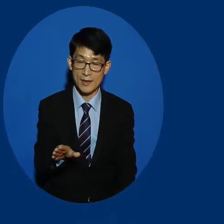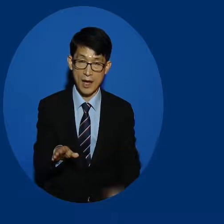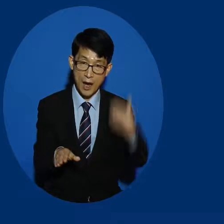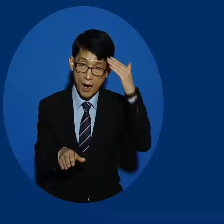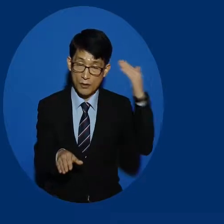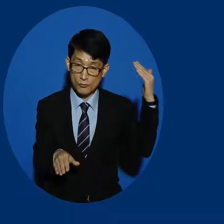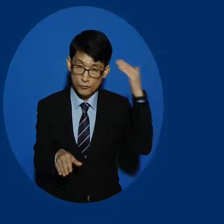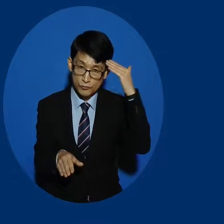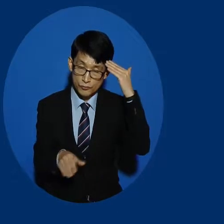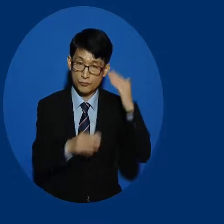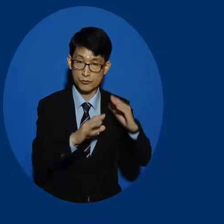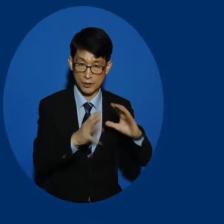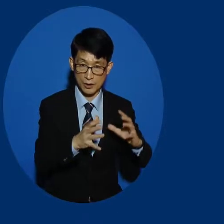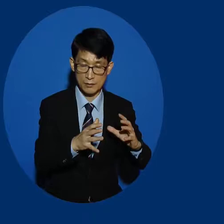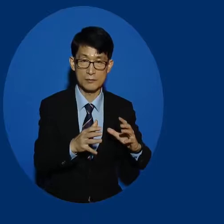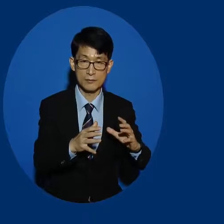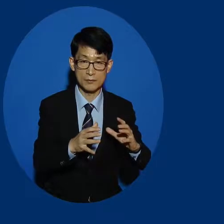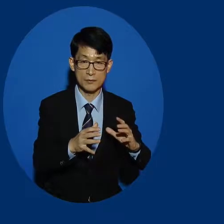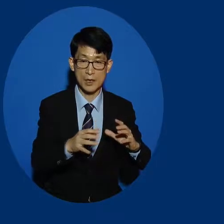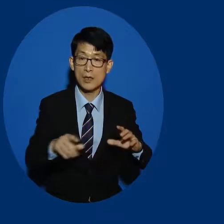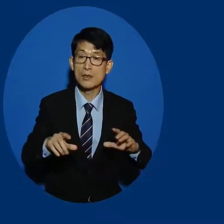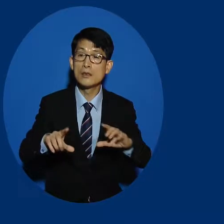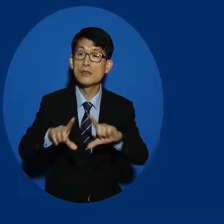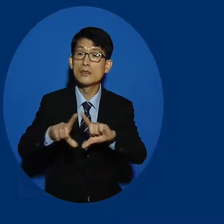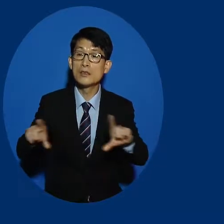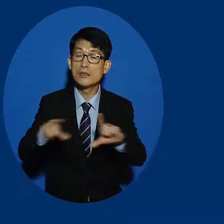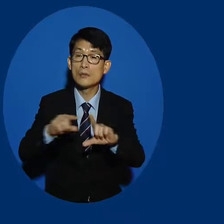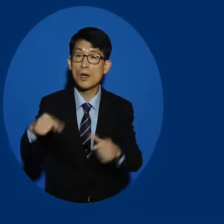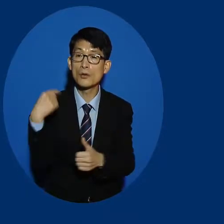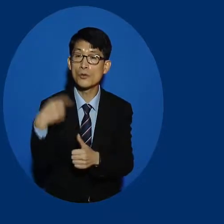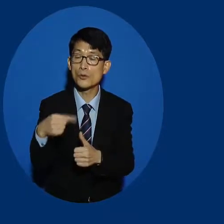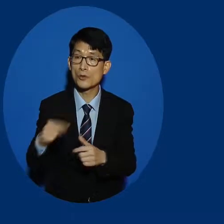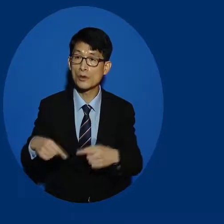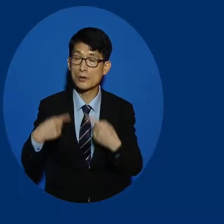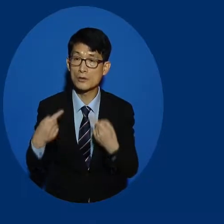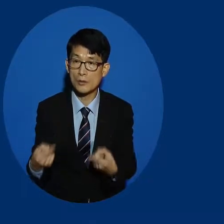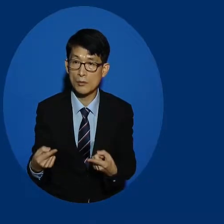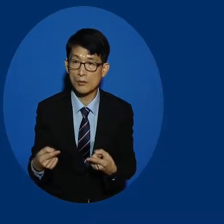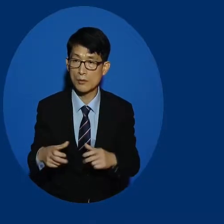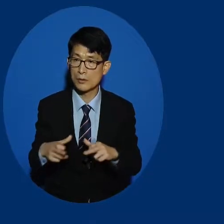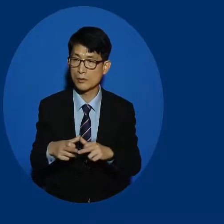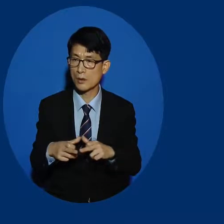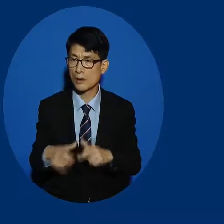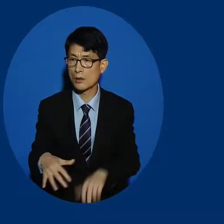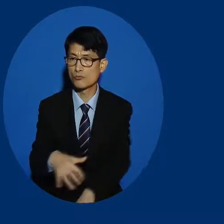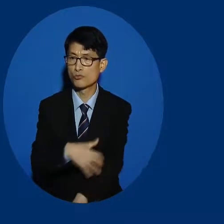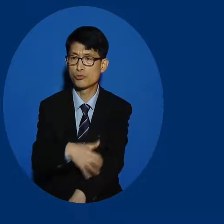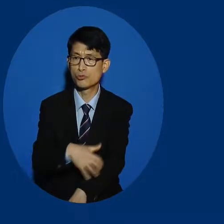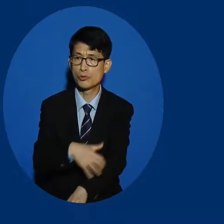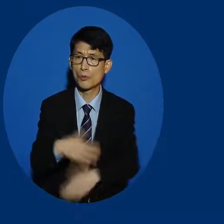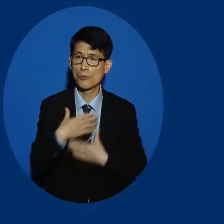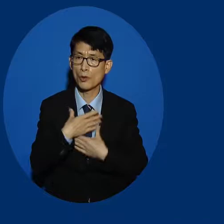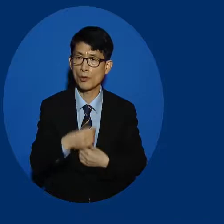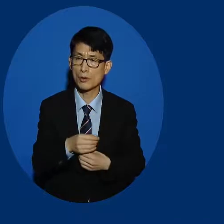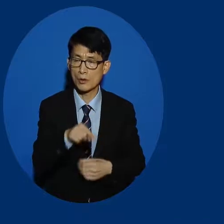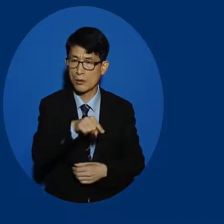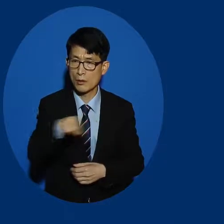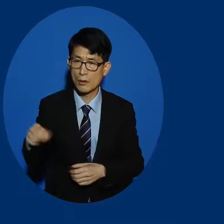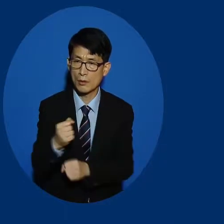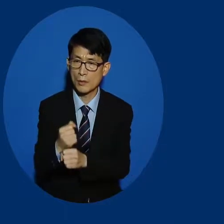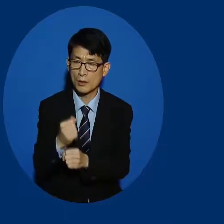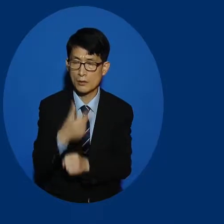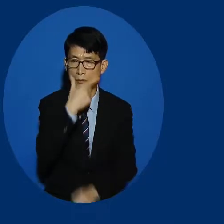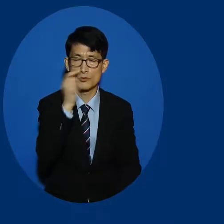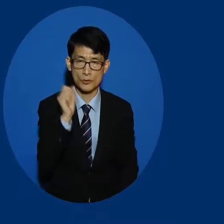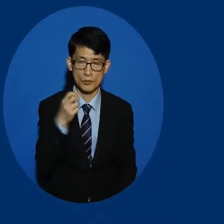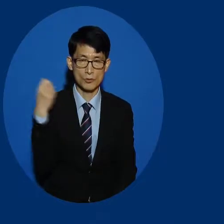장애인들이 일반 평생교육 시설들을 이용하기에는 편의시설도 굉장히 부족할 뿐만 아니라 강사들의